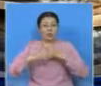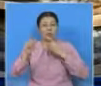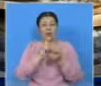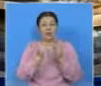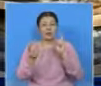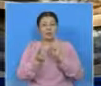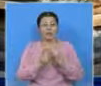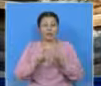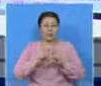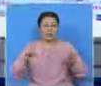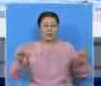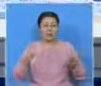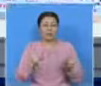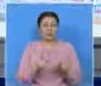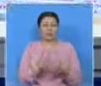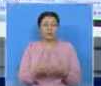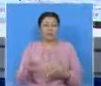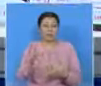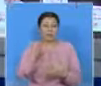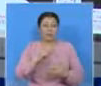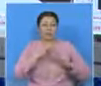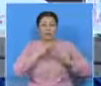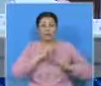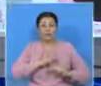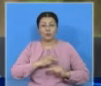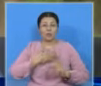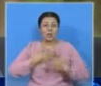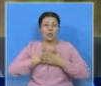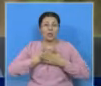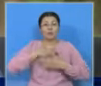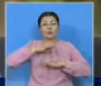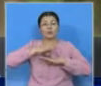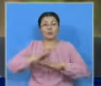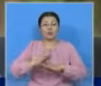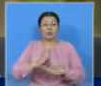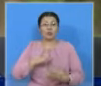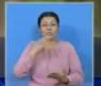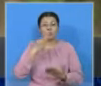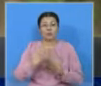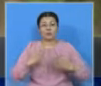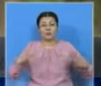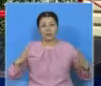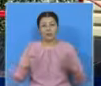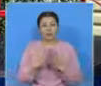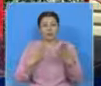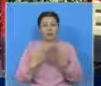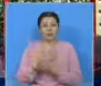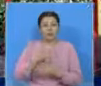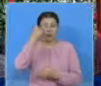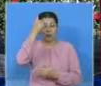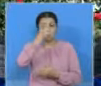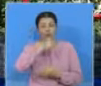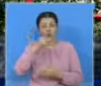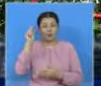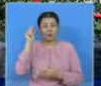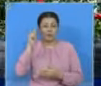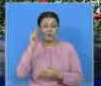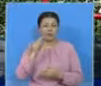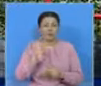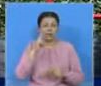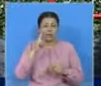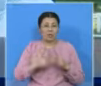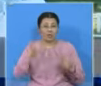жатқан мектептің сыртында да ішкі бөлігінде де жұмыс қарқынды. Бұл шаруаны мойналған мердігер жаңа оқу жылына дейін аяқтаймыз деп сенімді